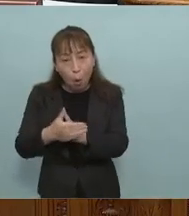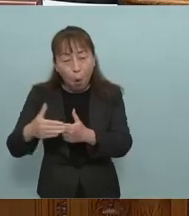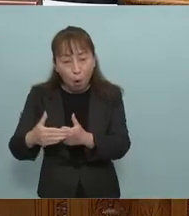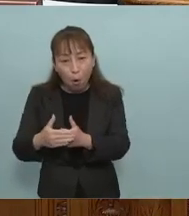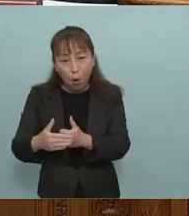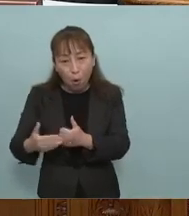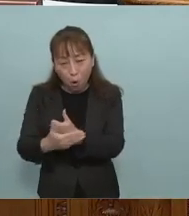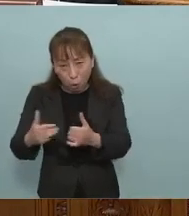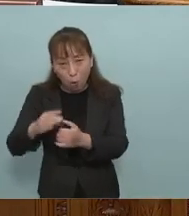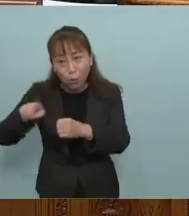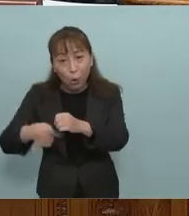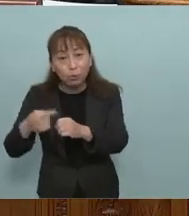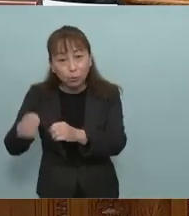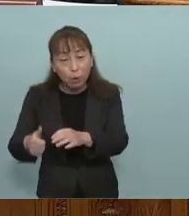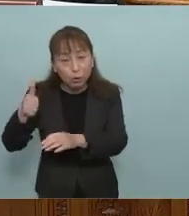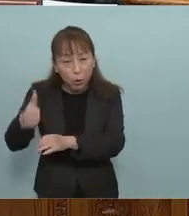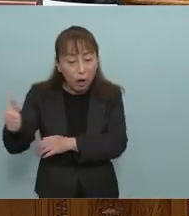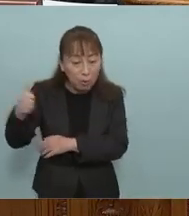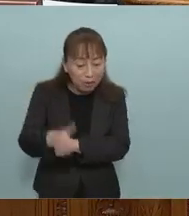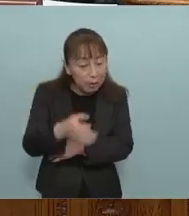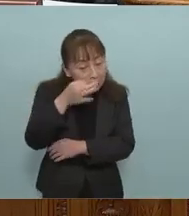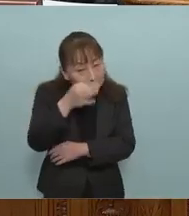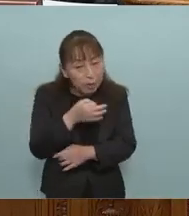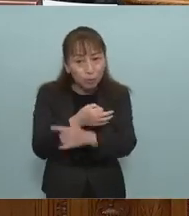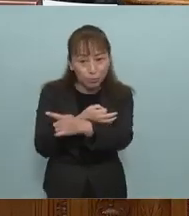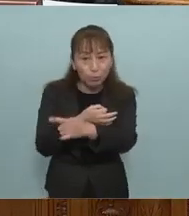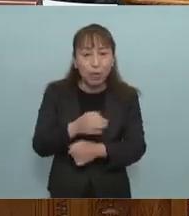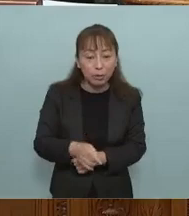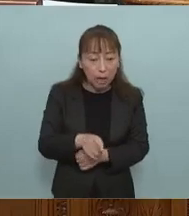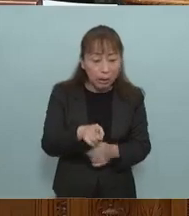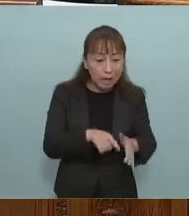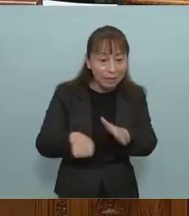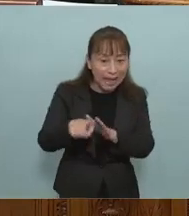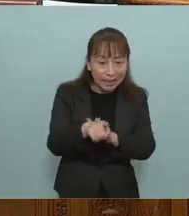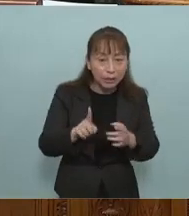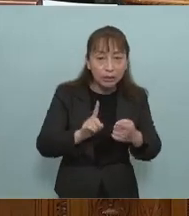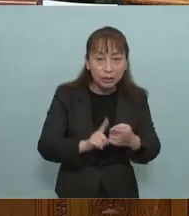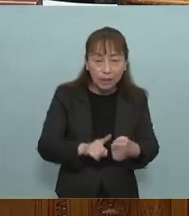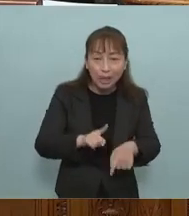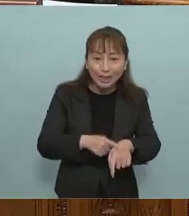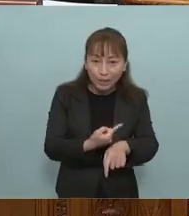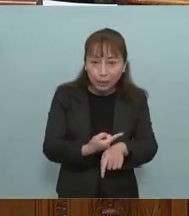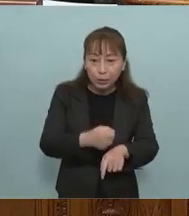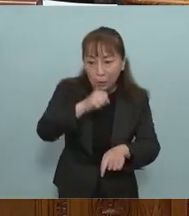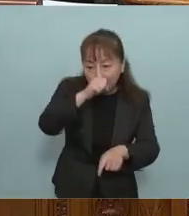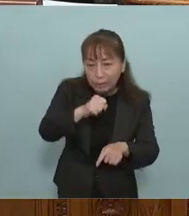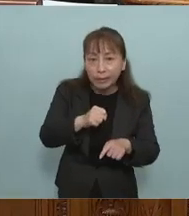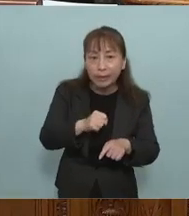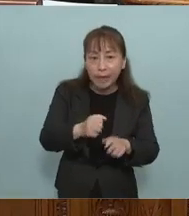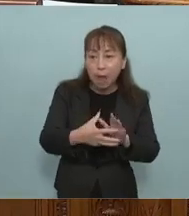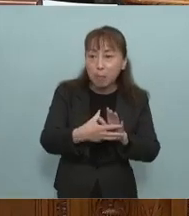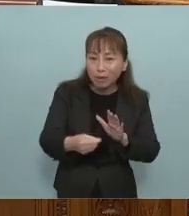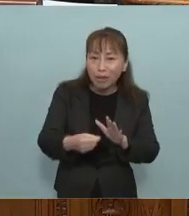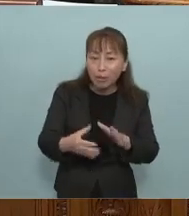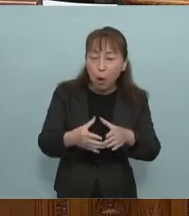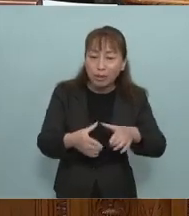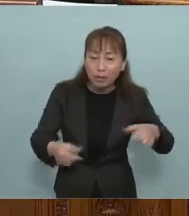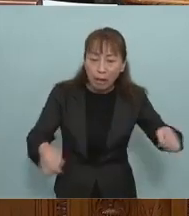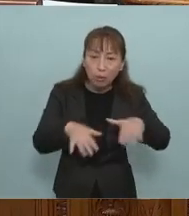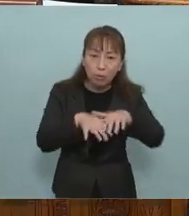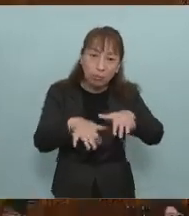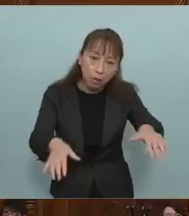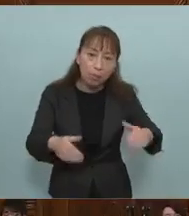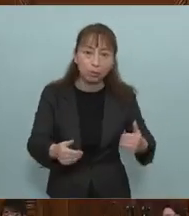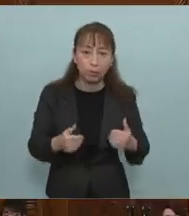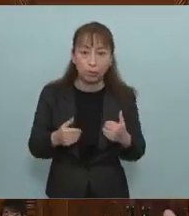など、注目されており、このような先進的で質の高いモデルを全国に波及させるべきであ